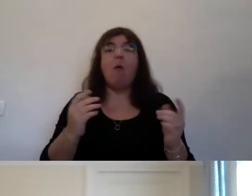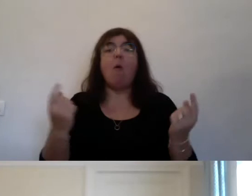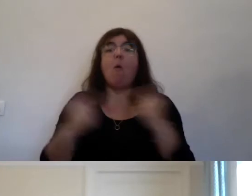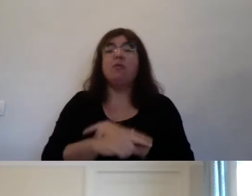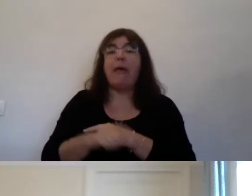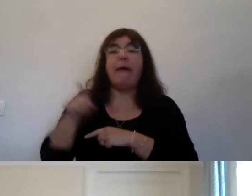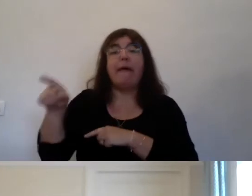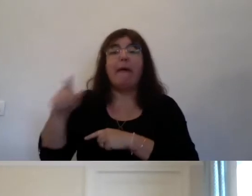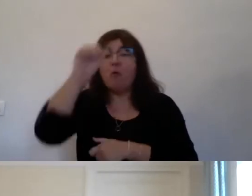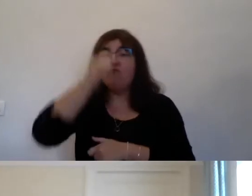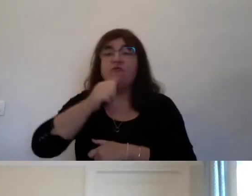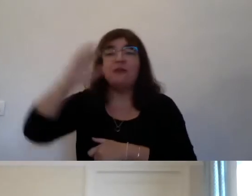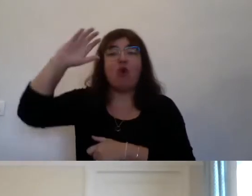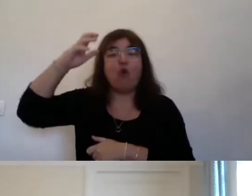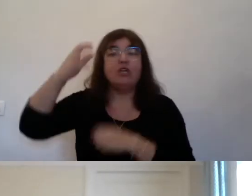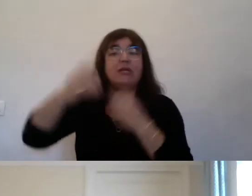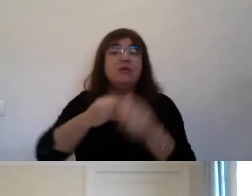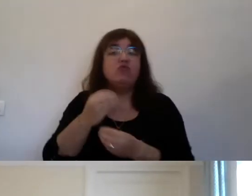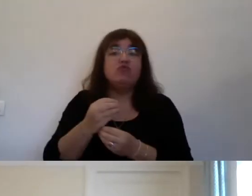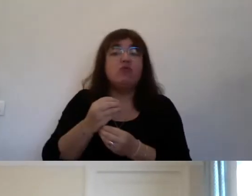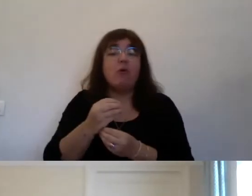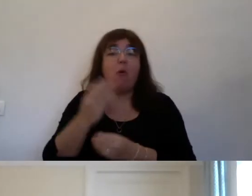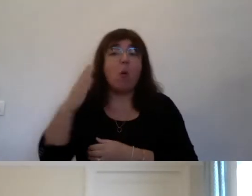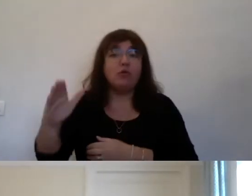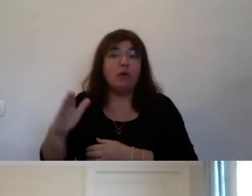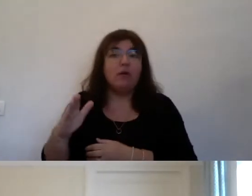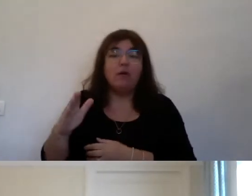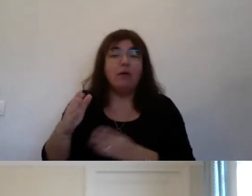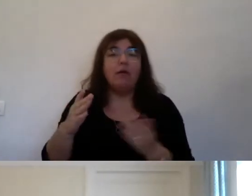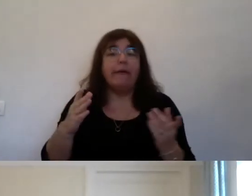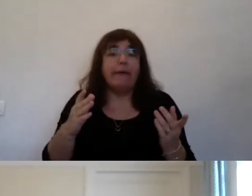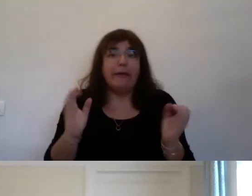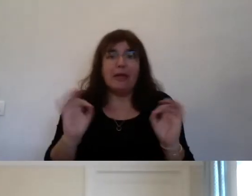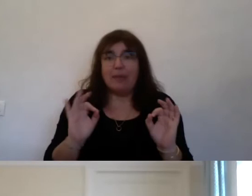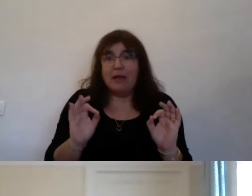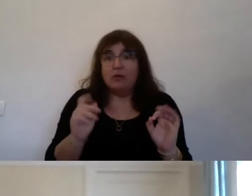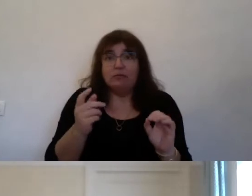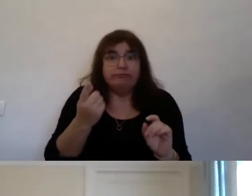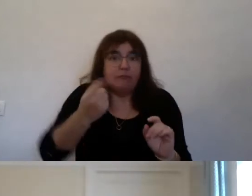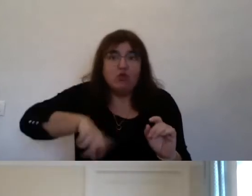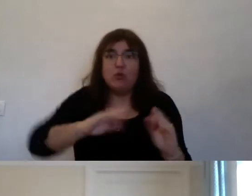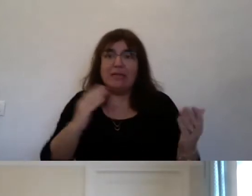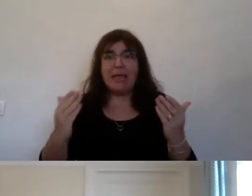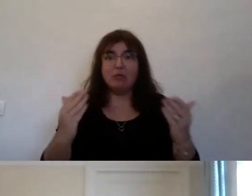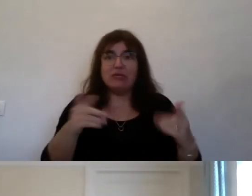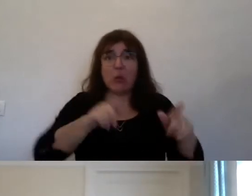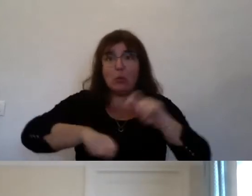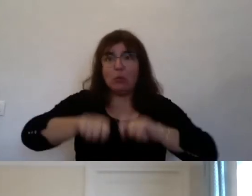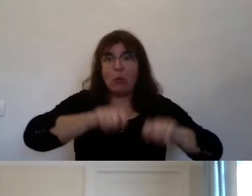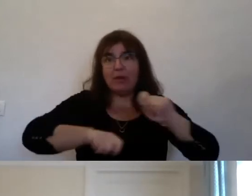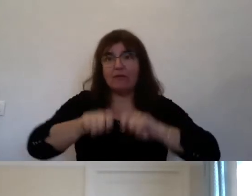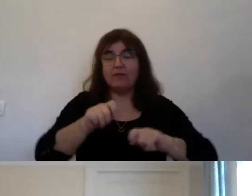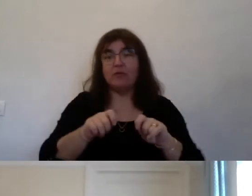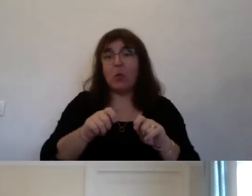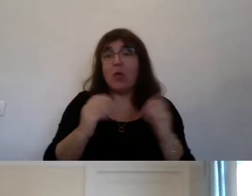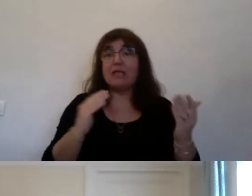nous n'avons que des expositions temporaires. Et celle qui devait commencer, Pompéi, ben voilà, n'a pas vu le jour immédiatement. C'est